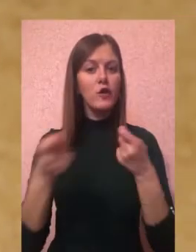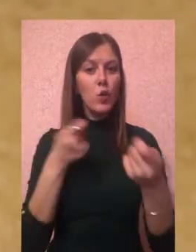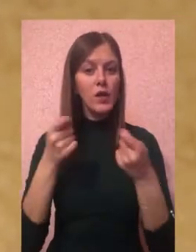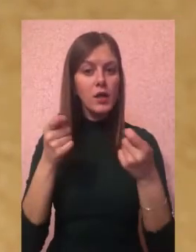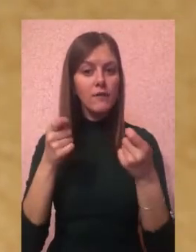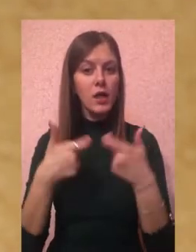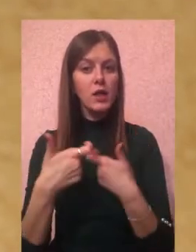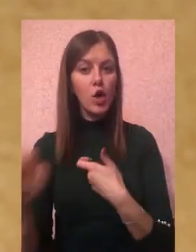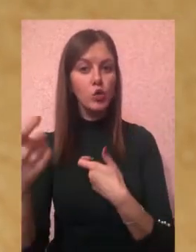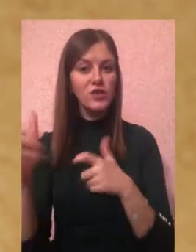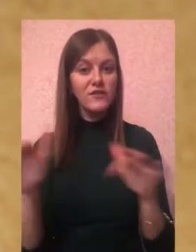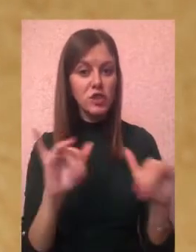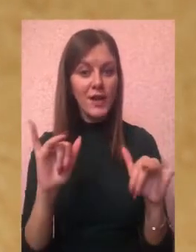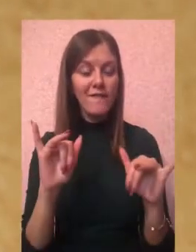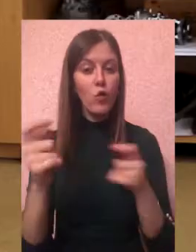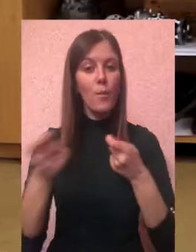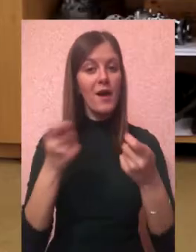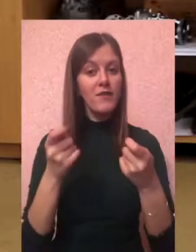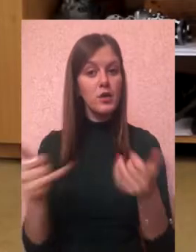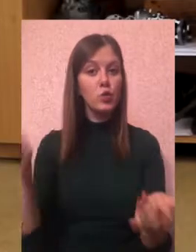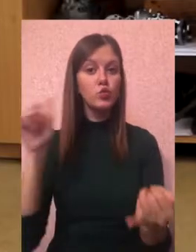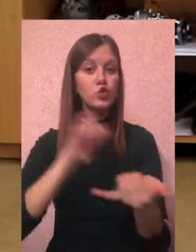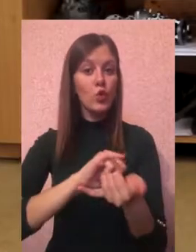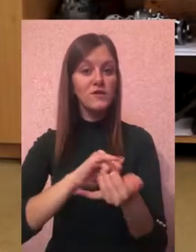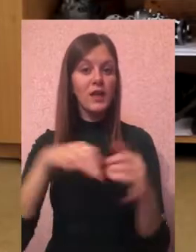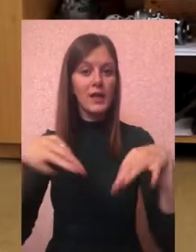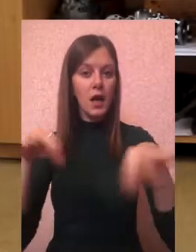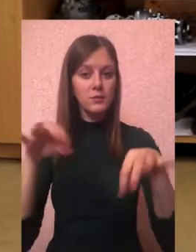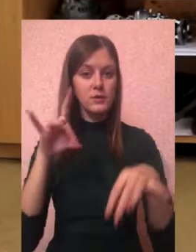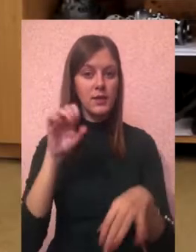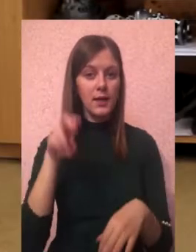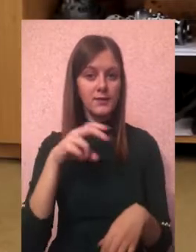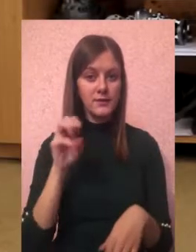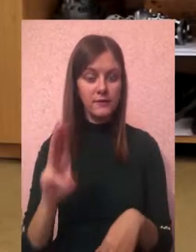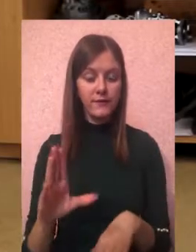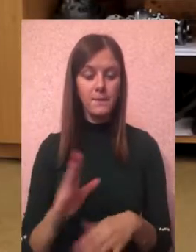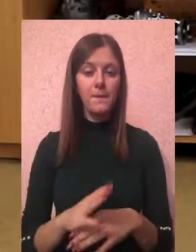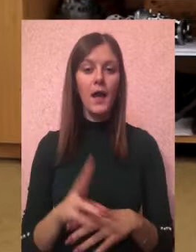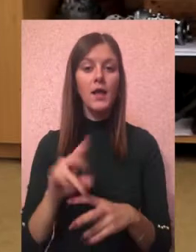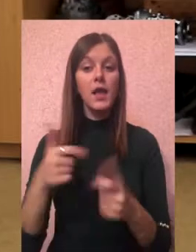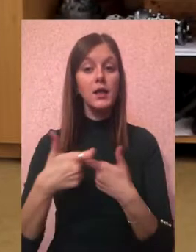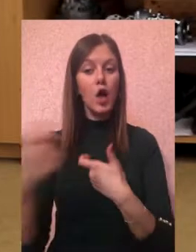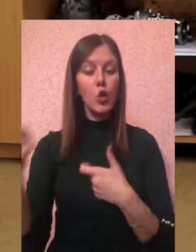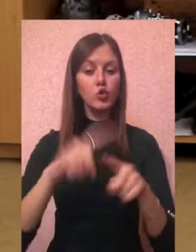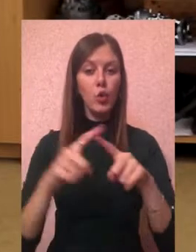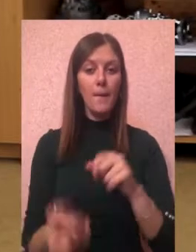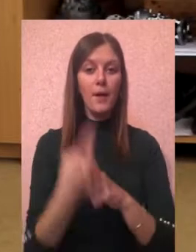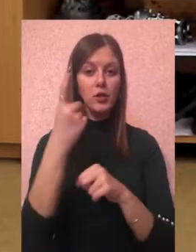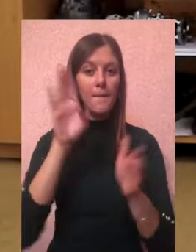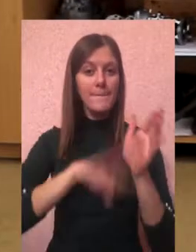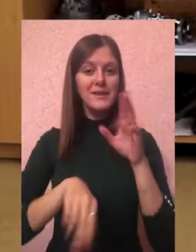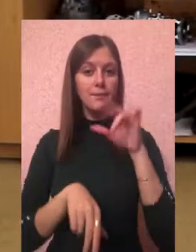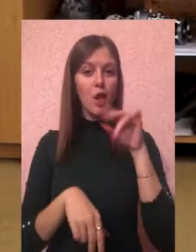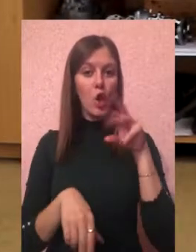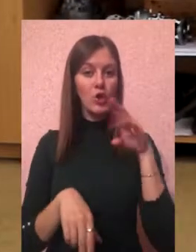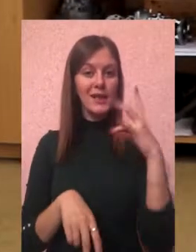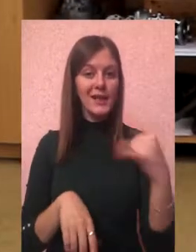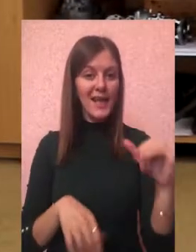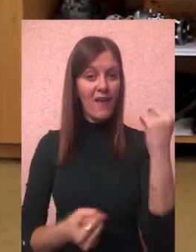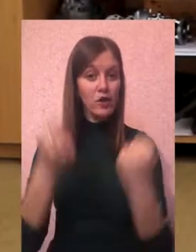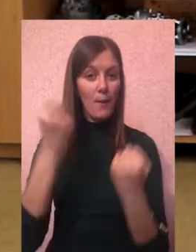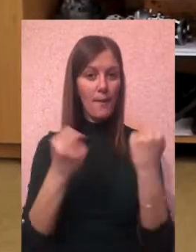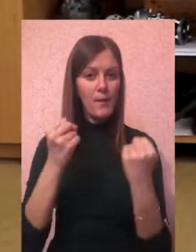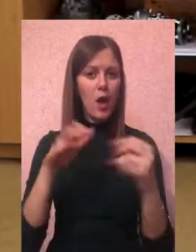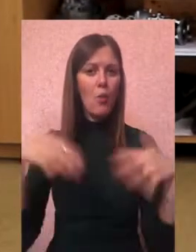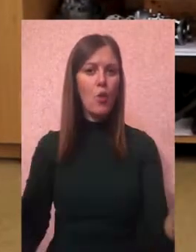регулировании дорожного движения, так и в управлении и устройстве транспортных средств. На дорогах скоро появятся беспилотные